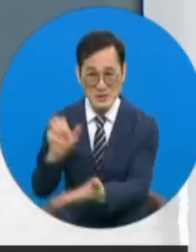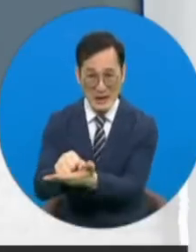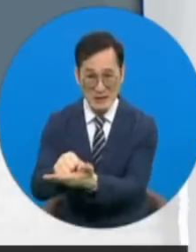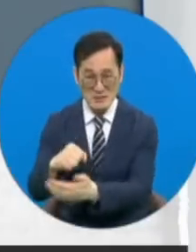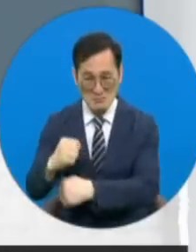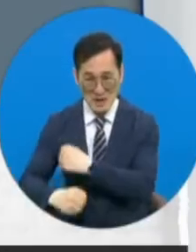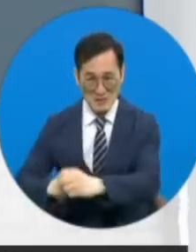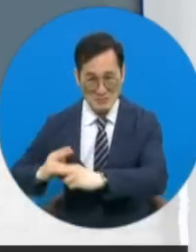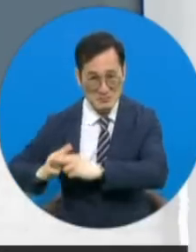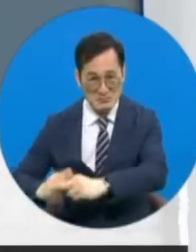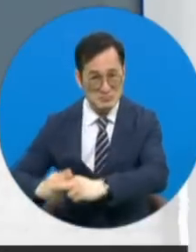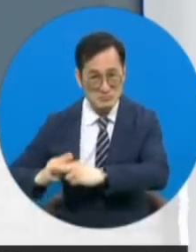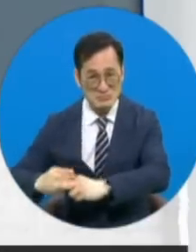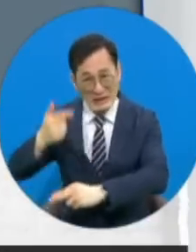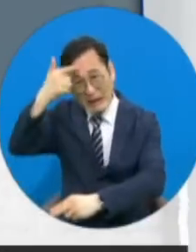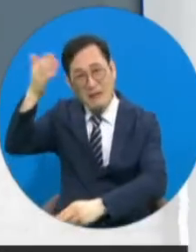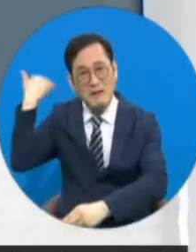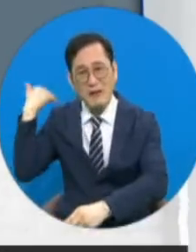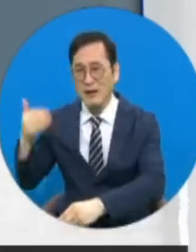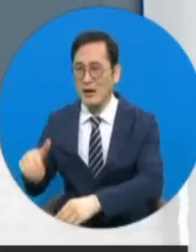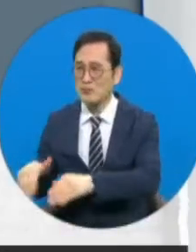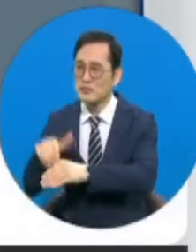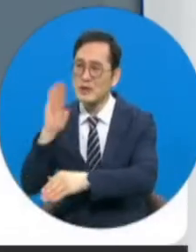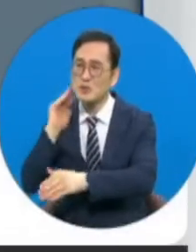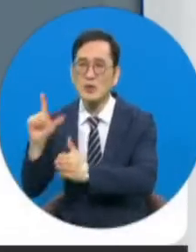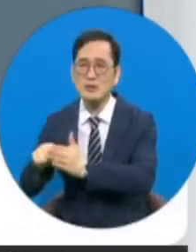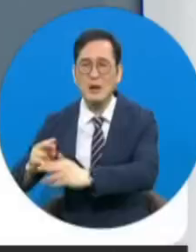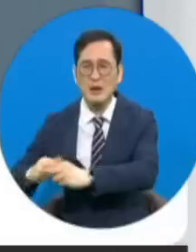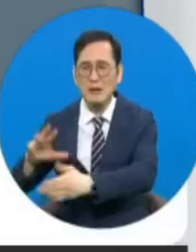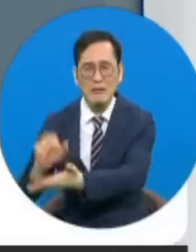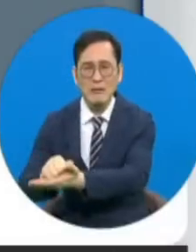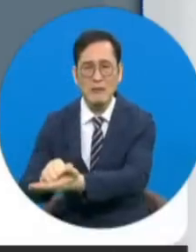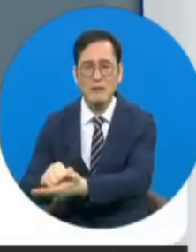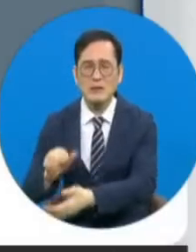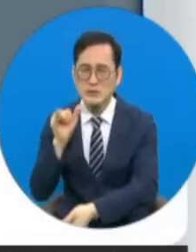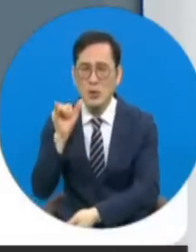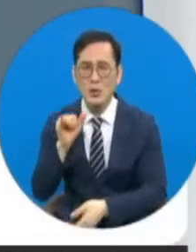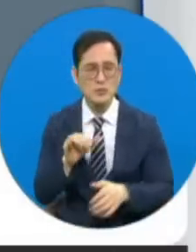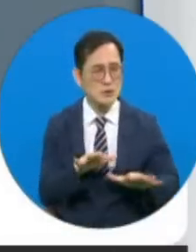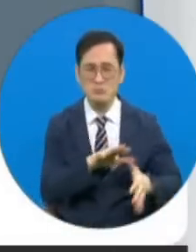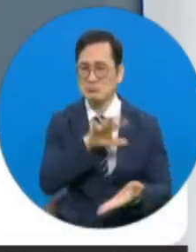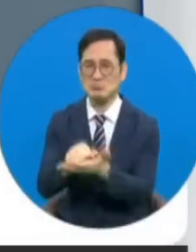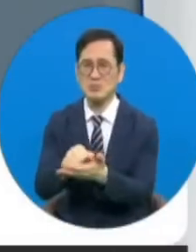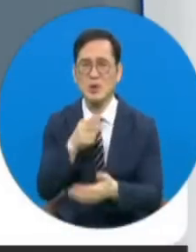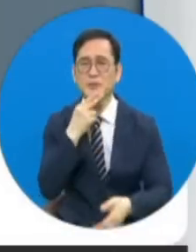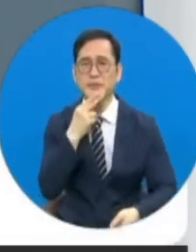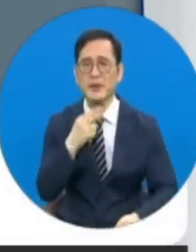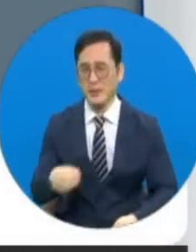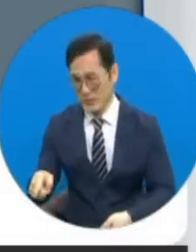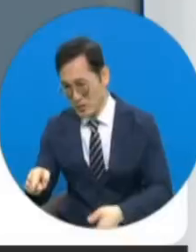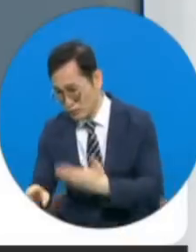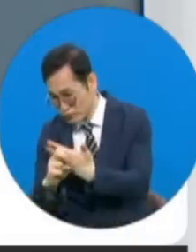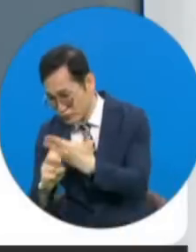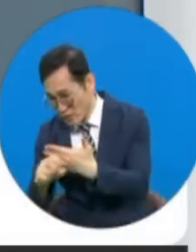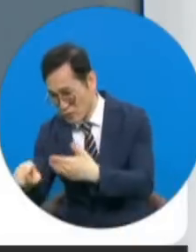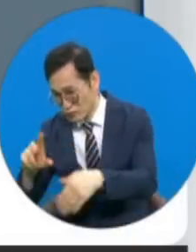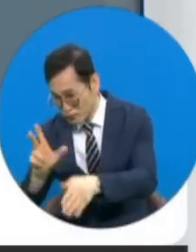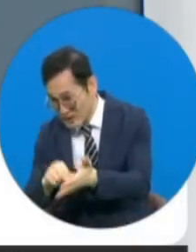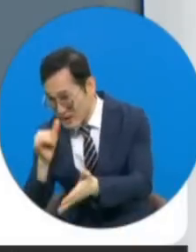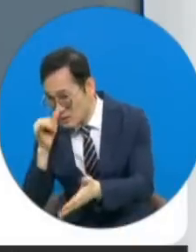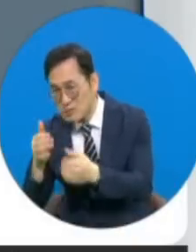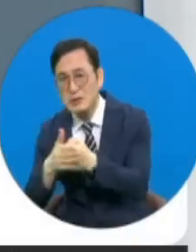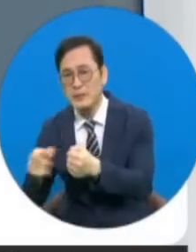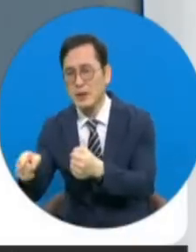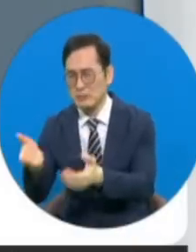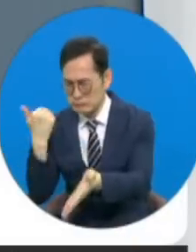일들을 통해서 국민께 편향된 시각으로 불편함을 드리는 일은 없을 거라 생각하고 잘못돼 있는 일들을 바로잡는 정상어의